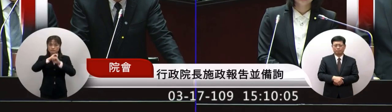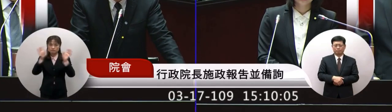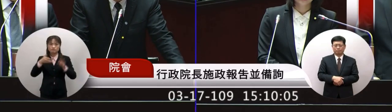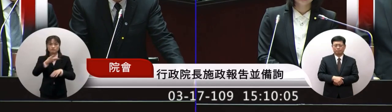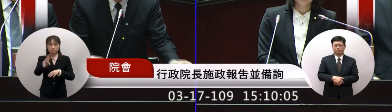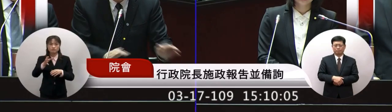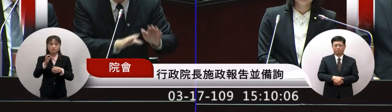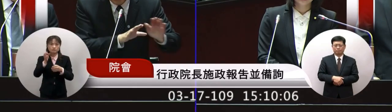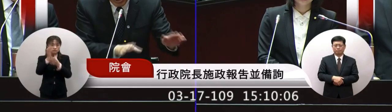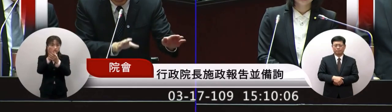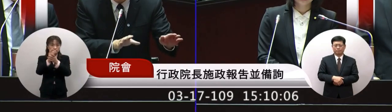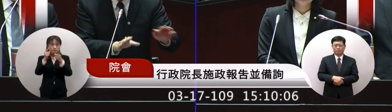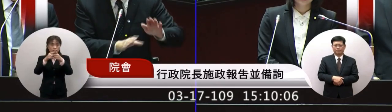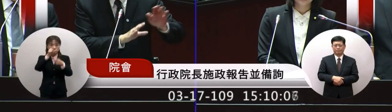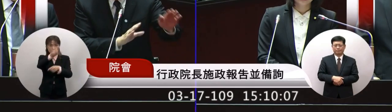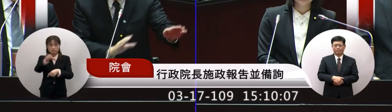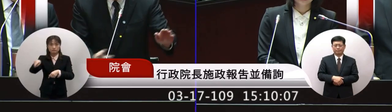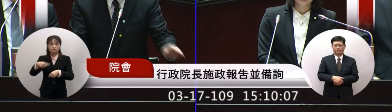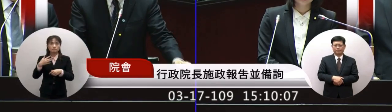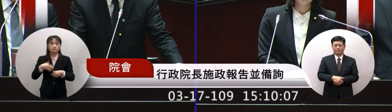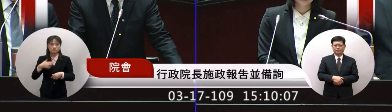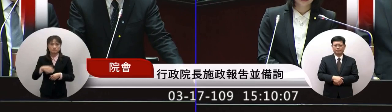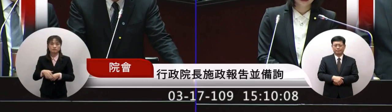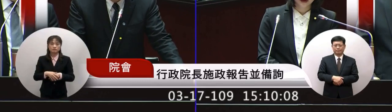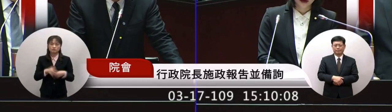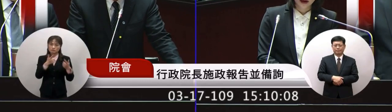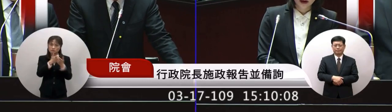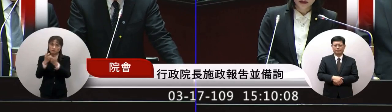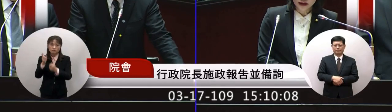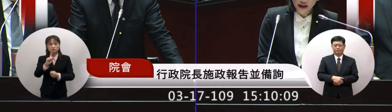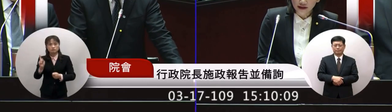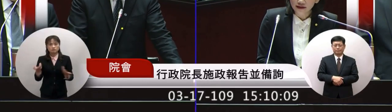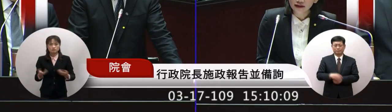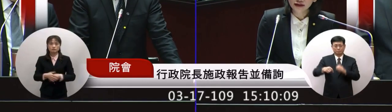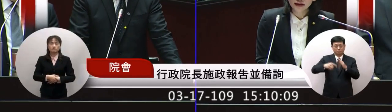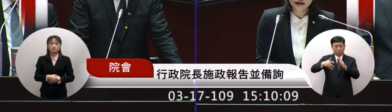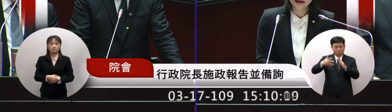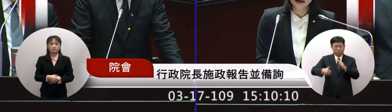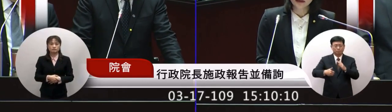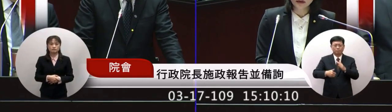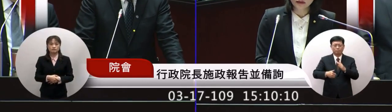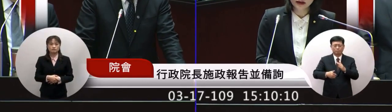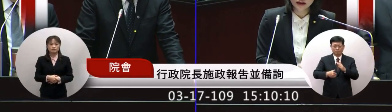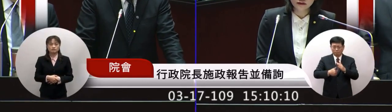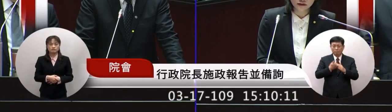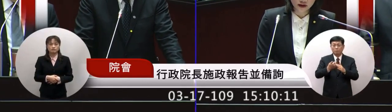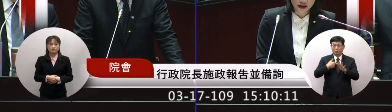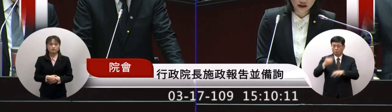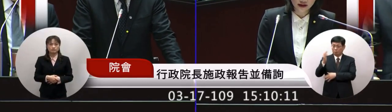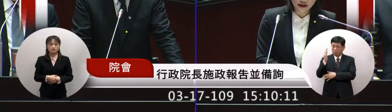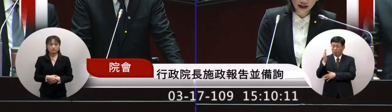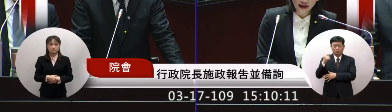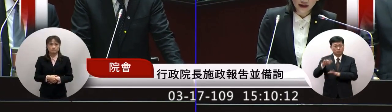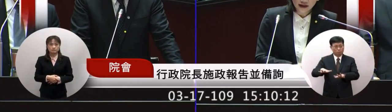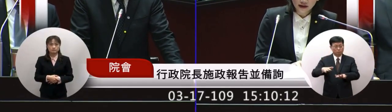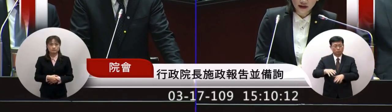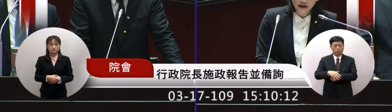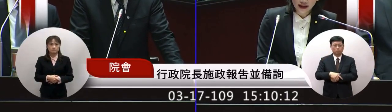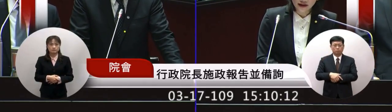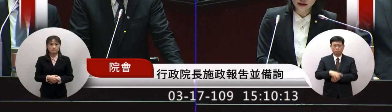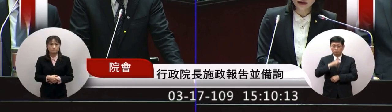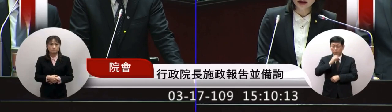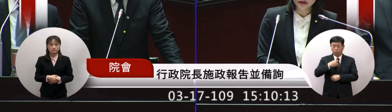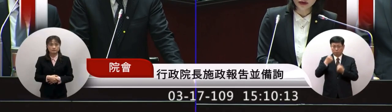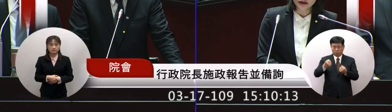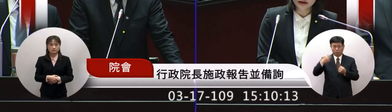色债券是同时符合两个，还是符合哪其中一个这样子。 院长，其实哦，我们政府这一次在整